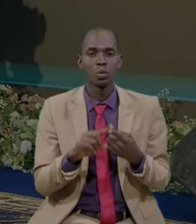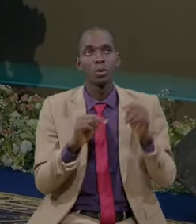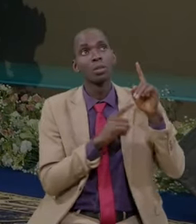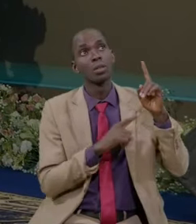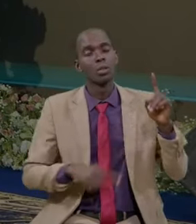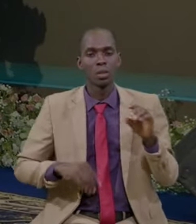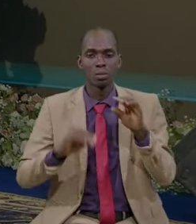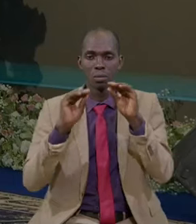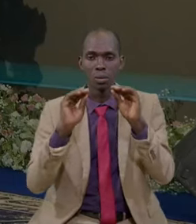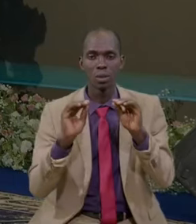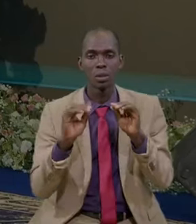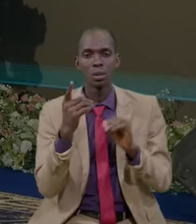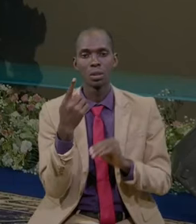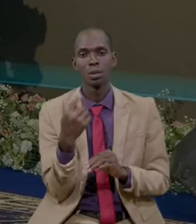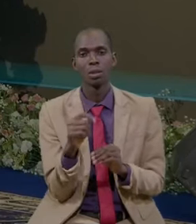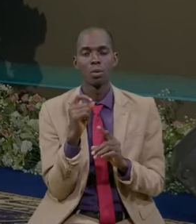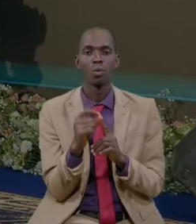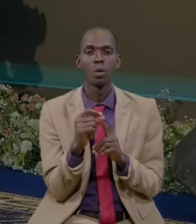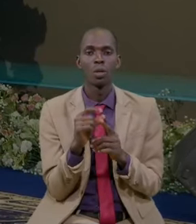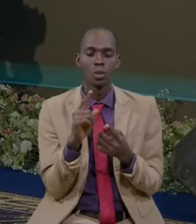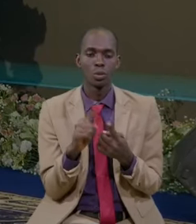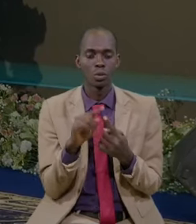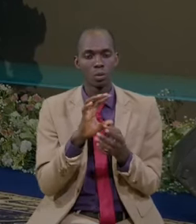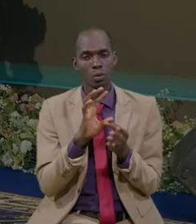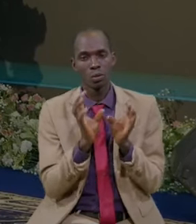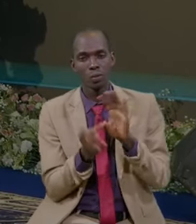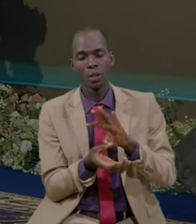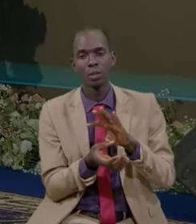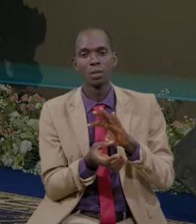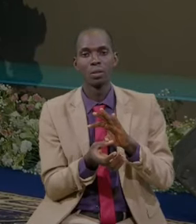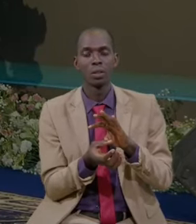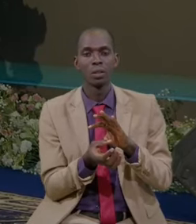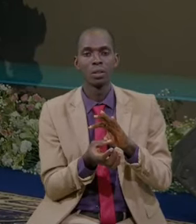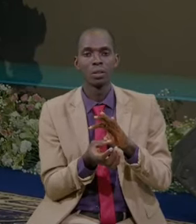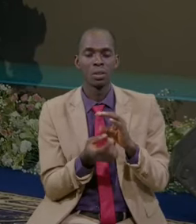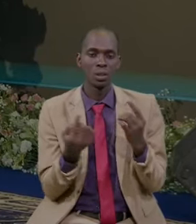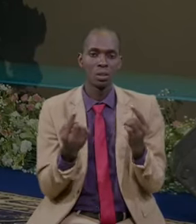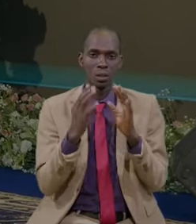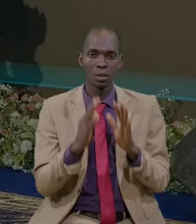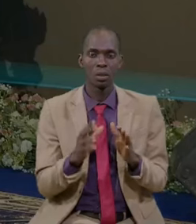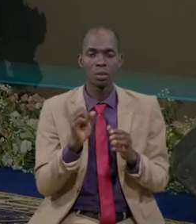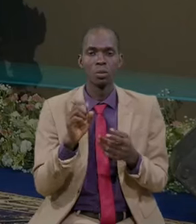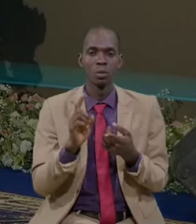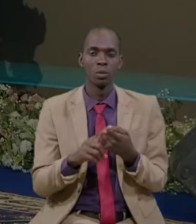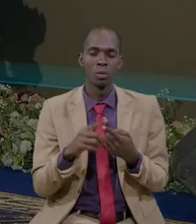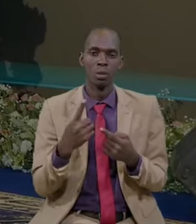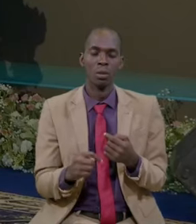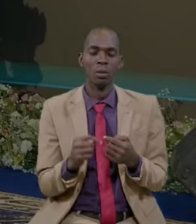parole pour convertir. Pour convertir les pécheurs au